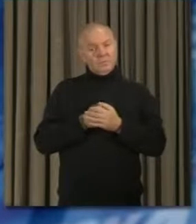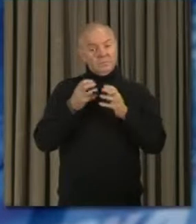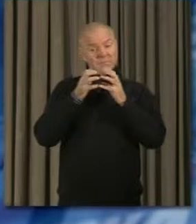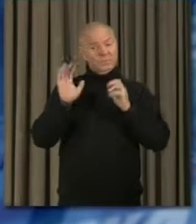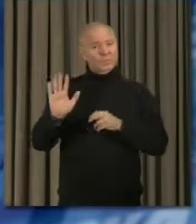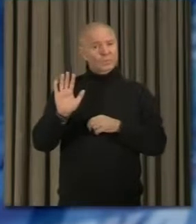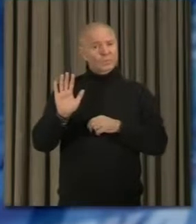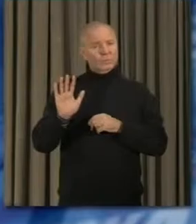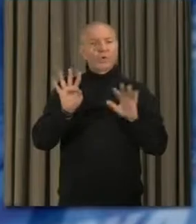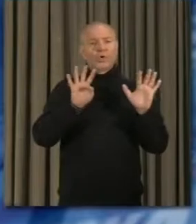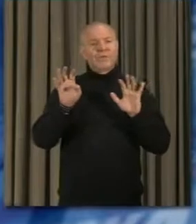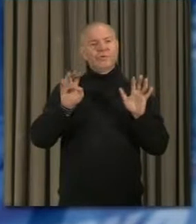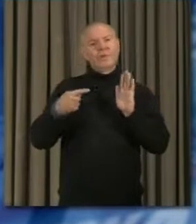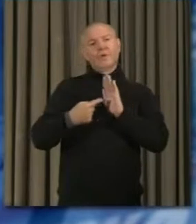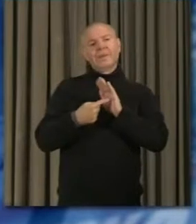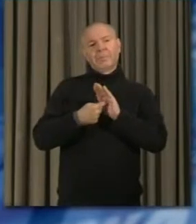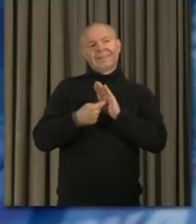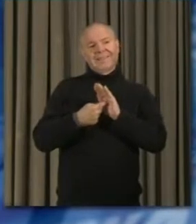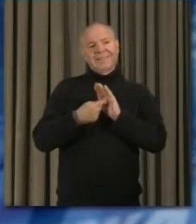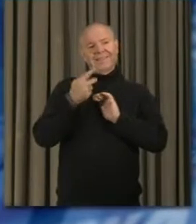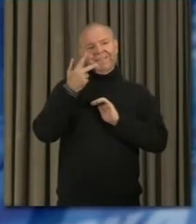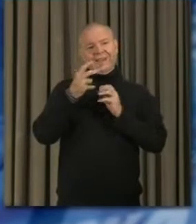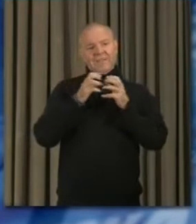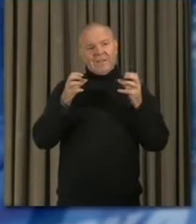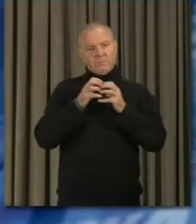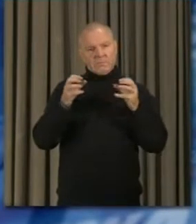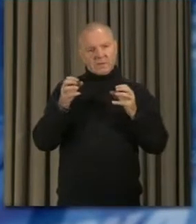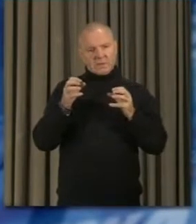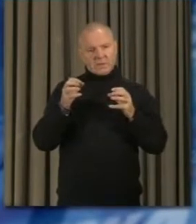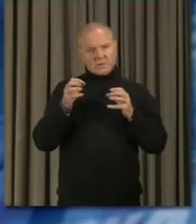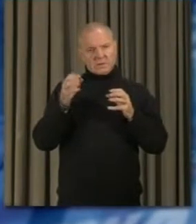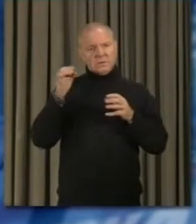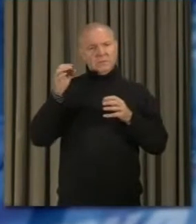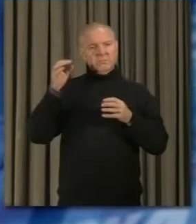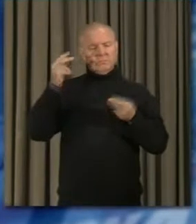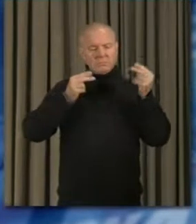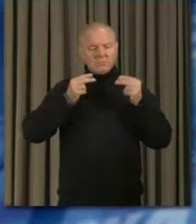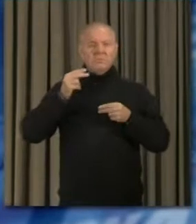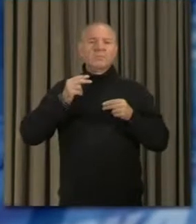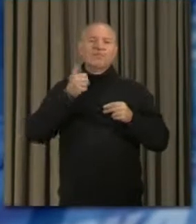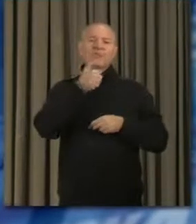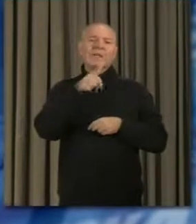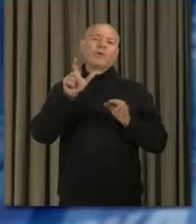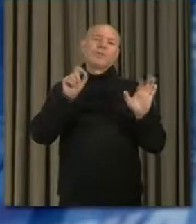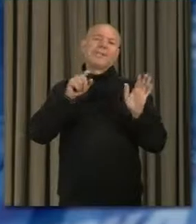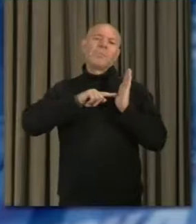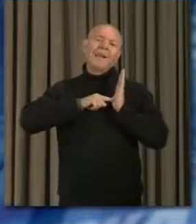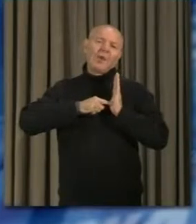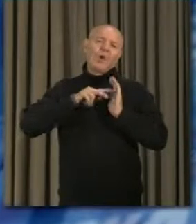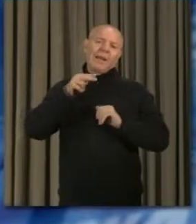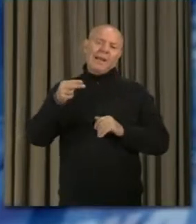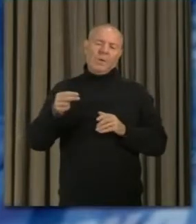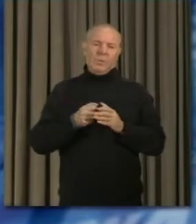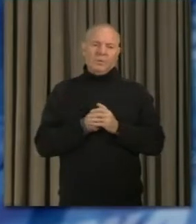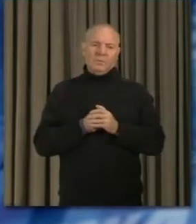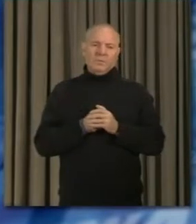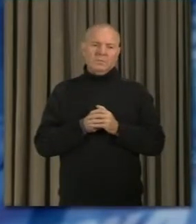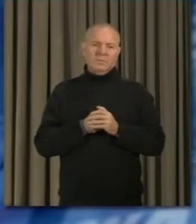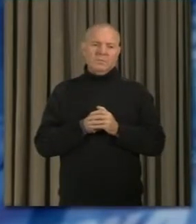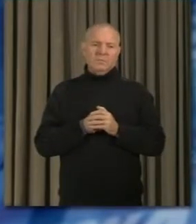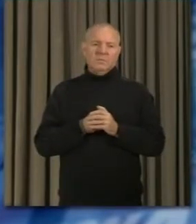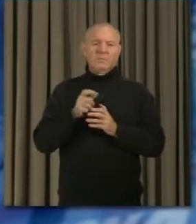conta oltre 900 dipendenti in tre stabilimenti in Italia e fattura oltre 170 milioni di euro. Una storia, quella dell